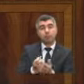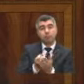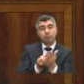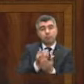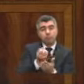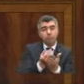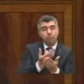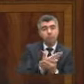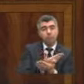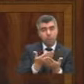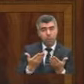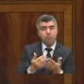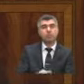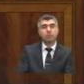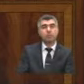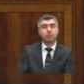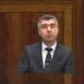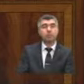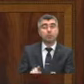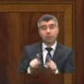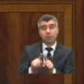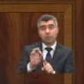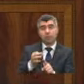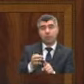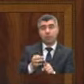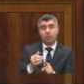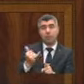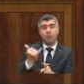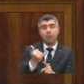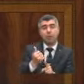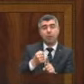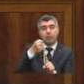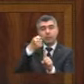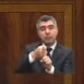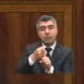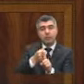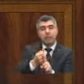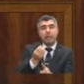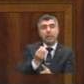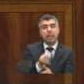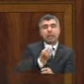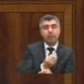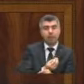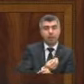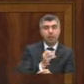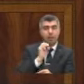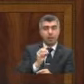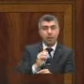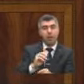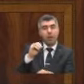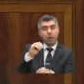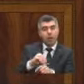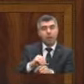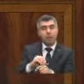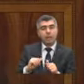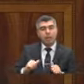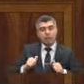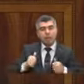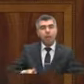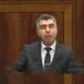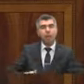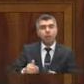تحسيسية وخاصة في إطار عملية من طفل إلى طفل وقافلة التعبئة